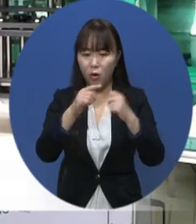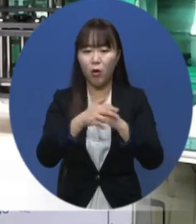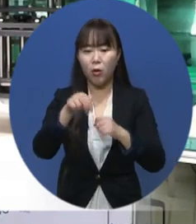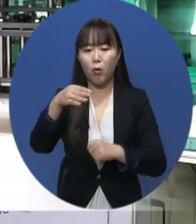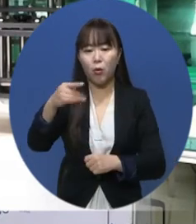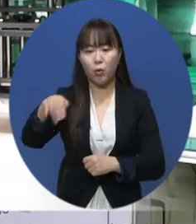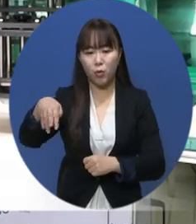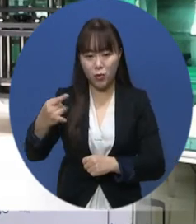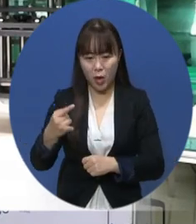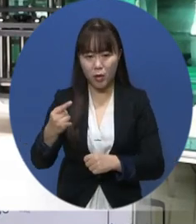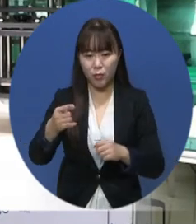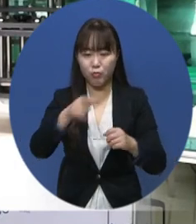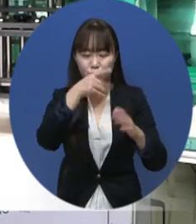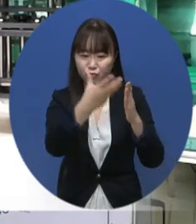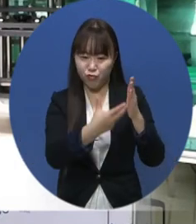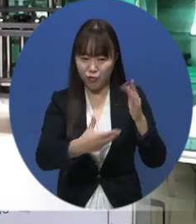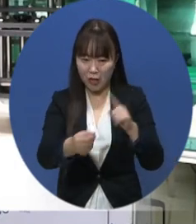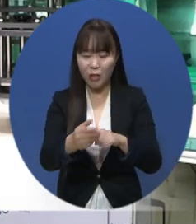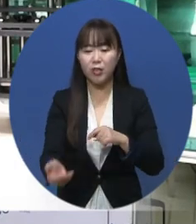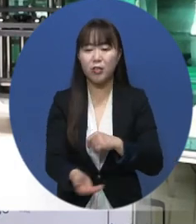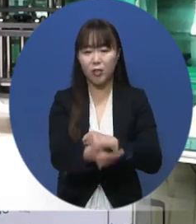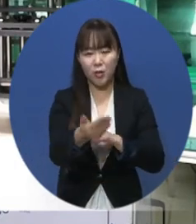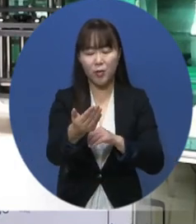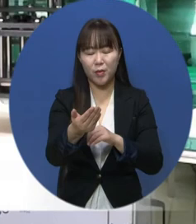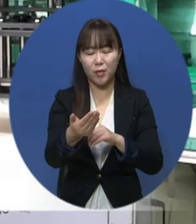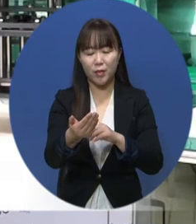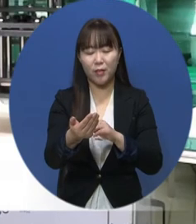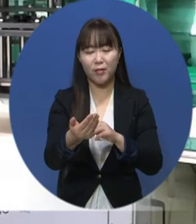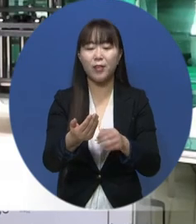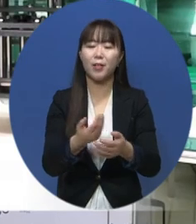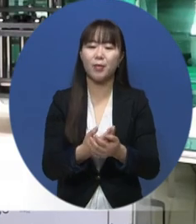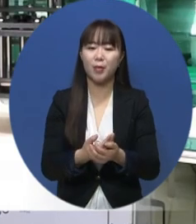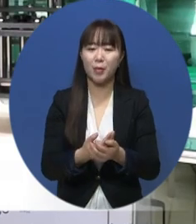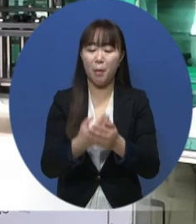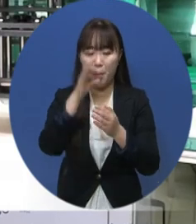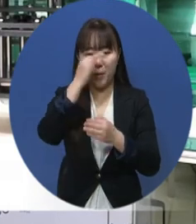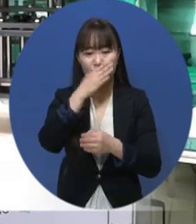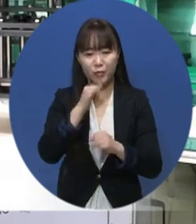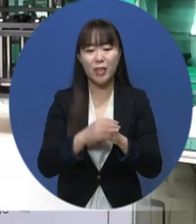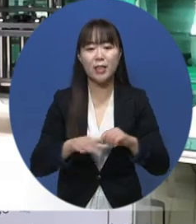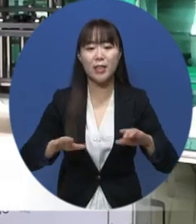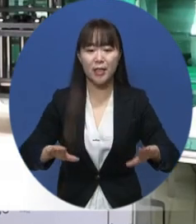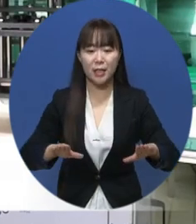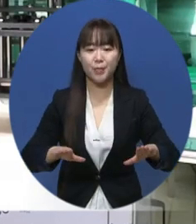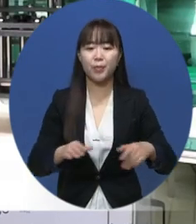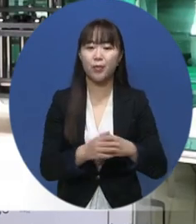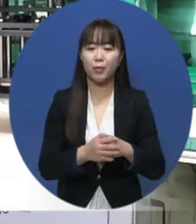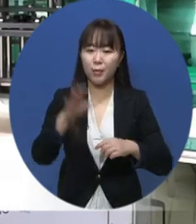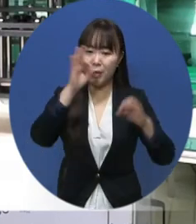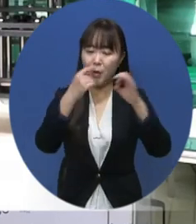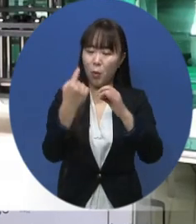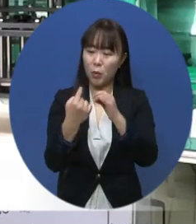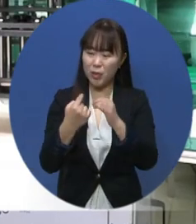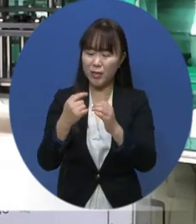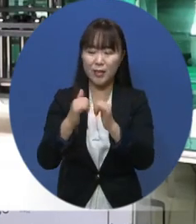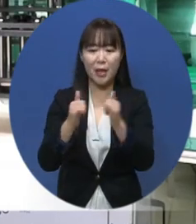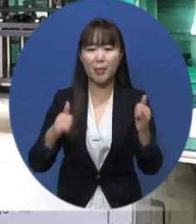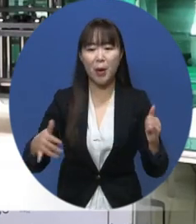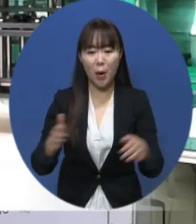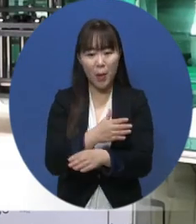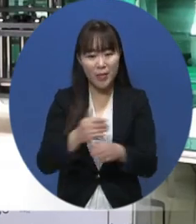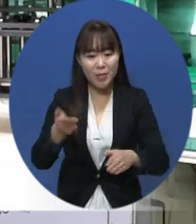고로쇠 채취를 해서 여러분께 지금 찾아가고 있습니다. 그래서 지금 현재는 찾아오시는 손님은